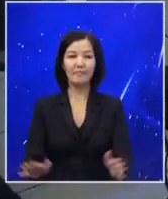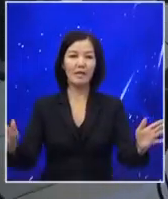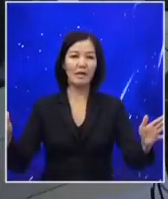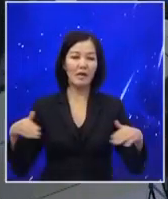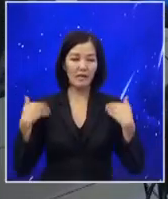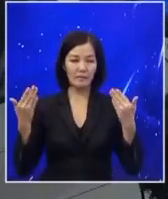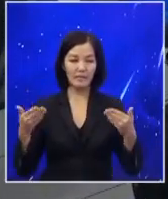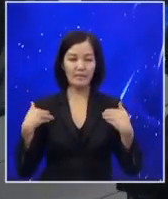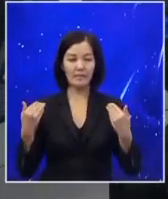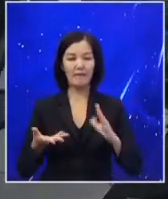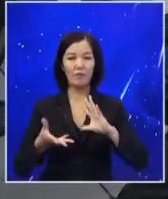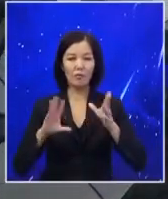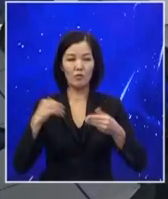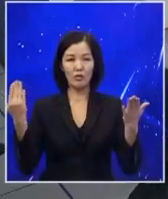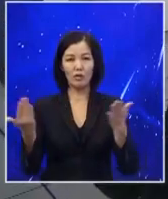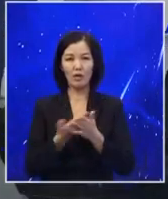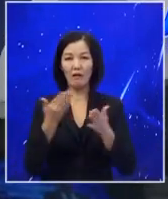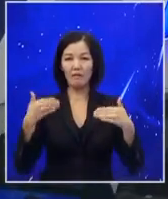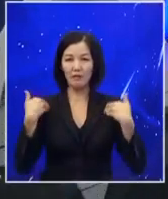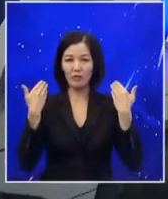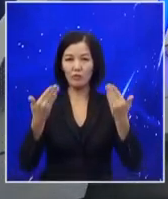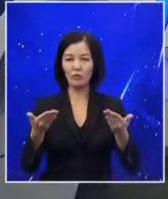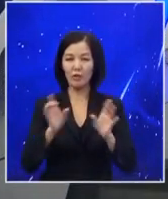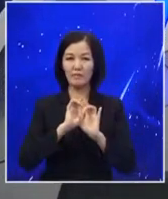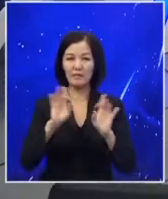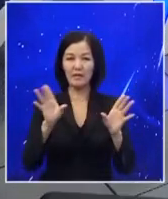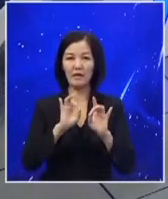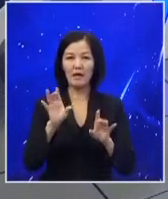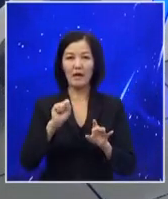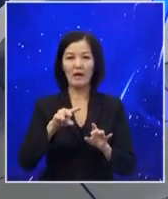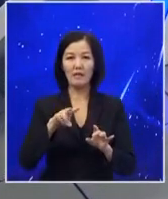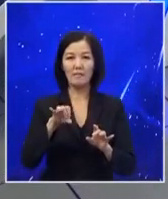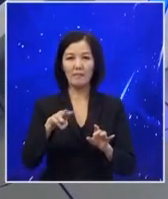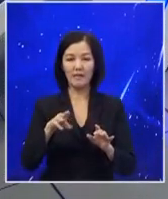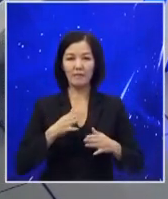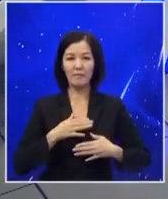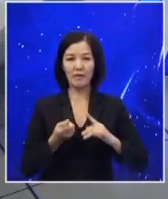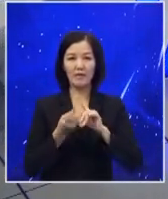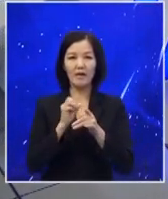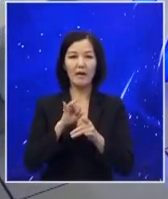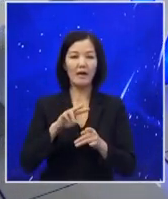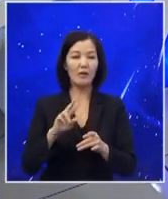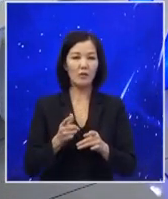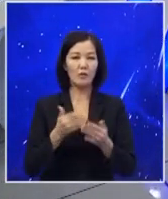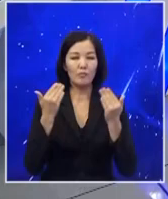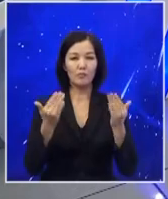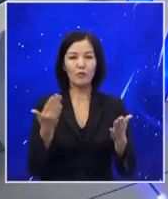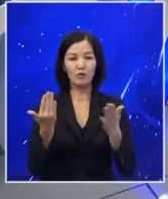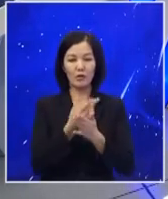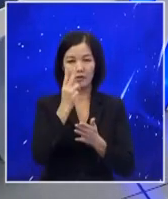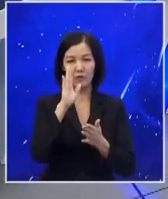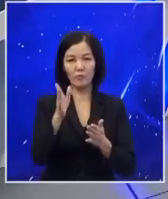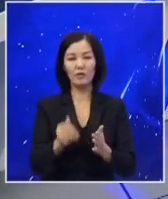Ассаламу алейкум, қадірменді көрермен, тікелей эфирде қорытынды жаңалықтар студияда Алмат Хамид, сурда аудармада Айгүл Жұмашқызы.